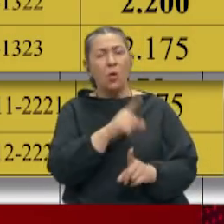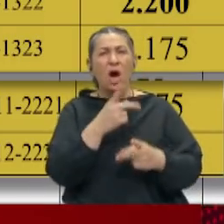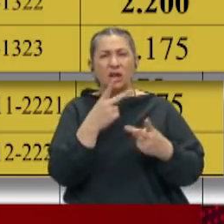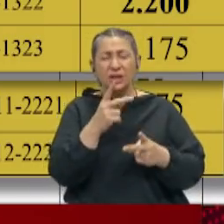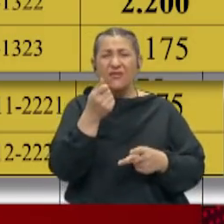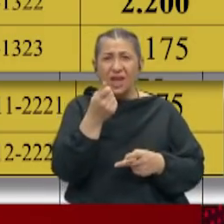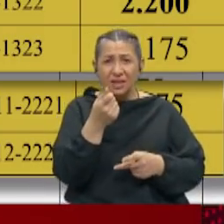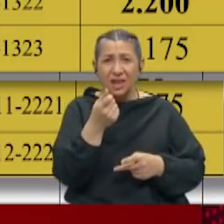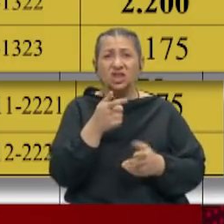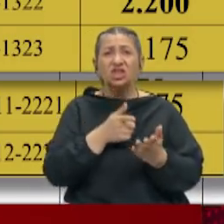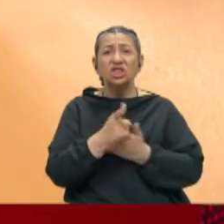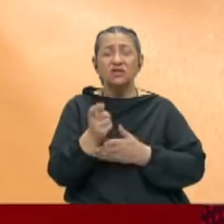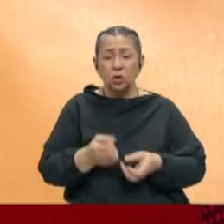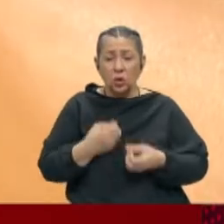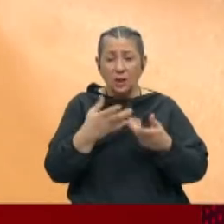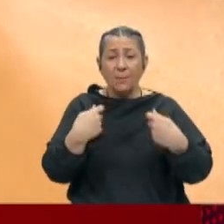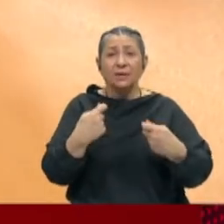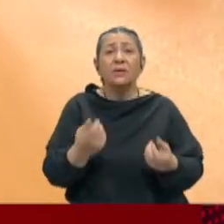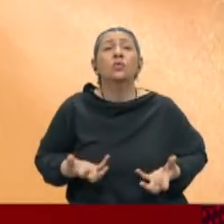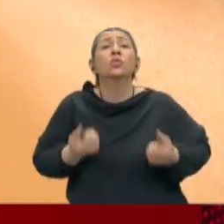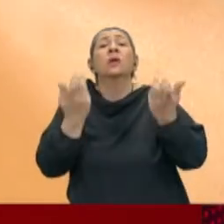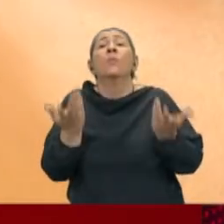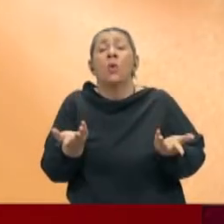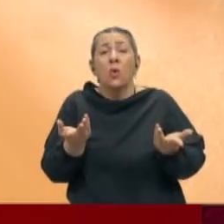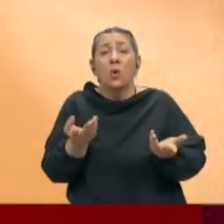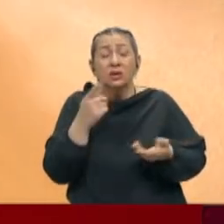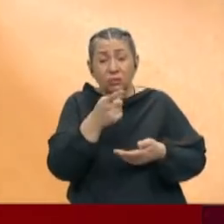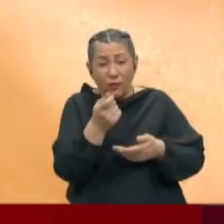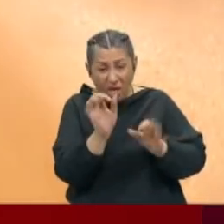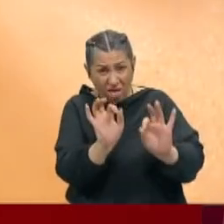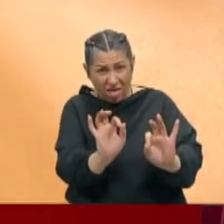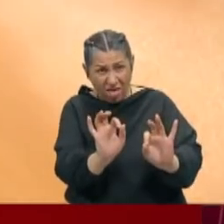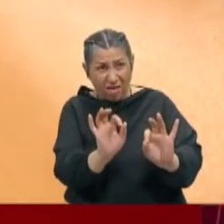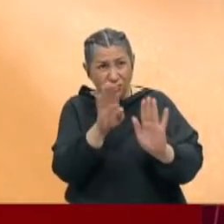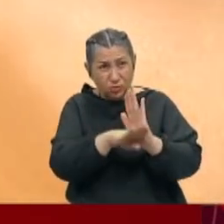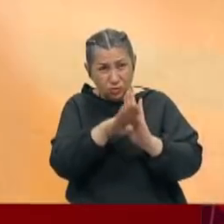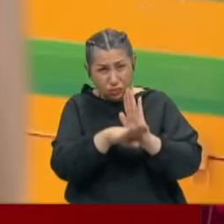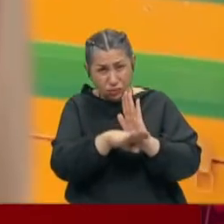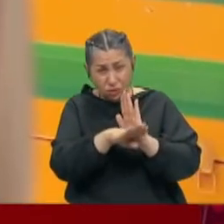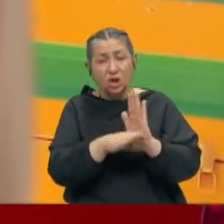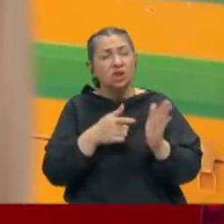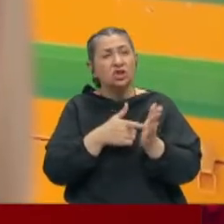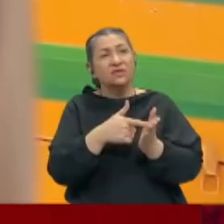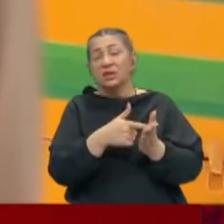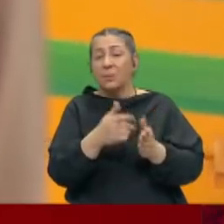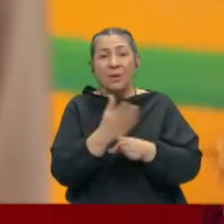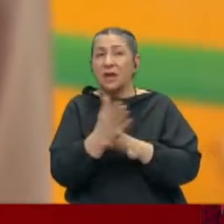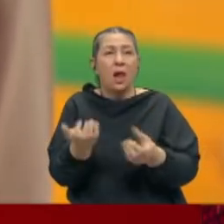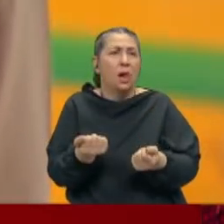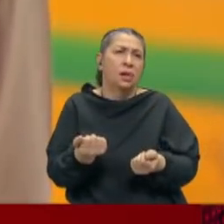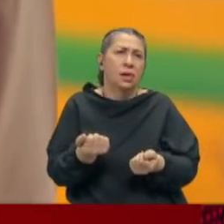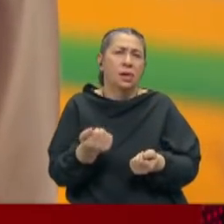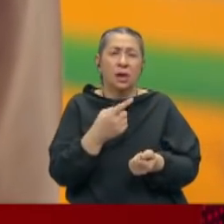açıkladığınız fiyatlar çiftçinin üretim maliyetini kurtarmıyor. Siz bu fiyatları böyle düşük açıklarsanız çiftçiden ürün